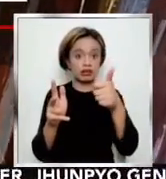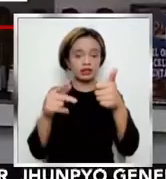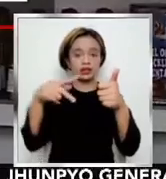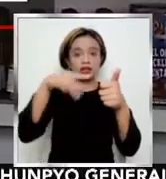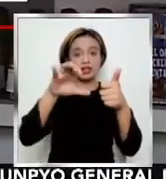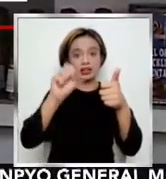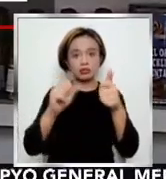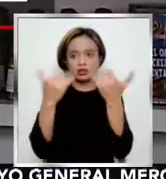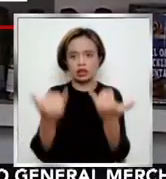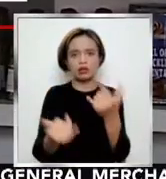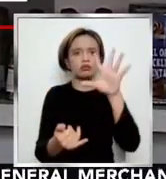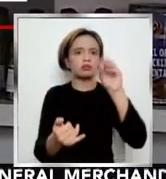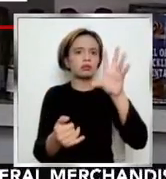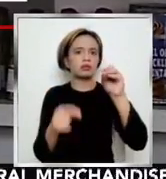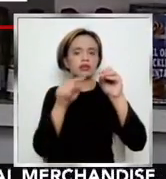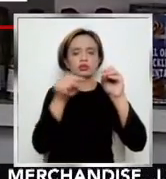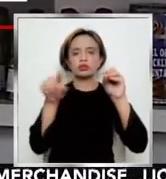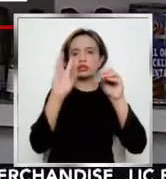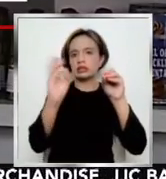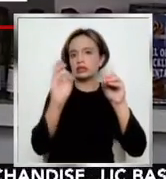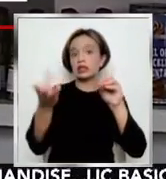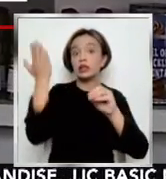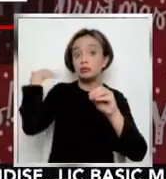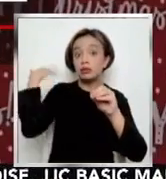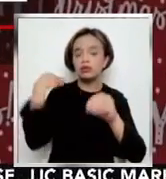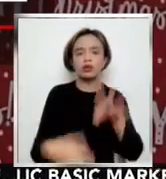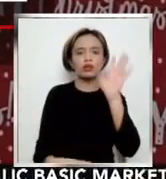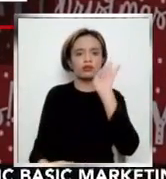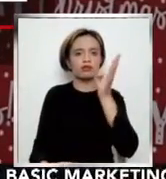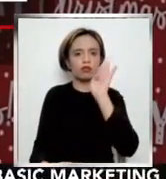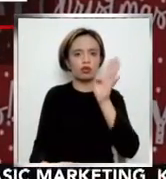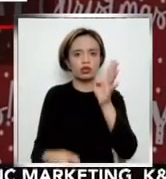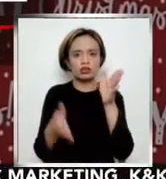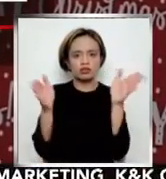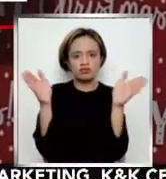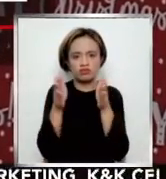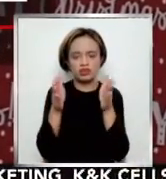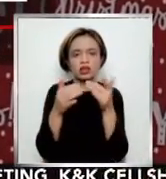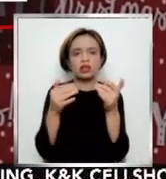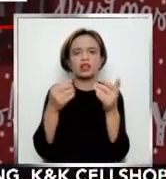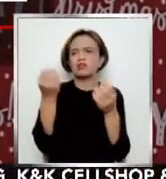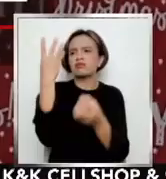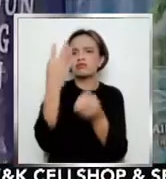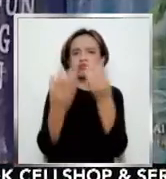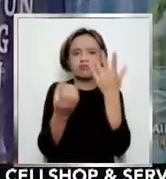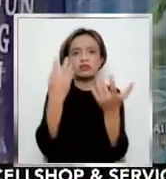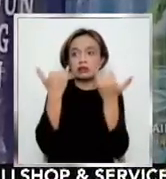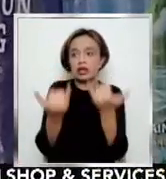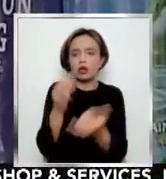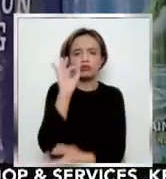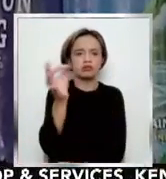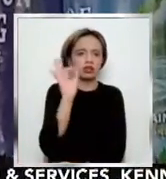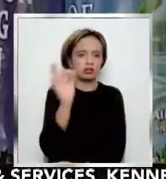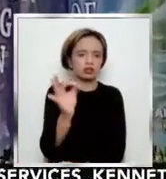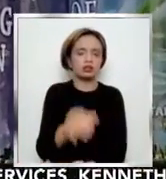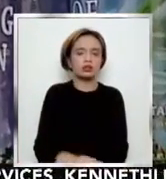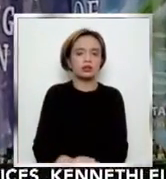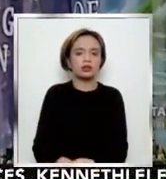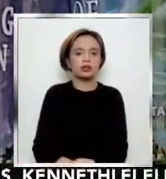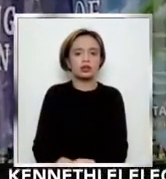na ngayon. Kung dati 40 pesos lang ang small fountain, ngayon 90 pesos na ito. Ang mga